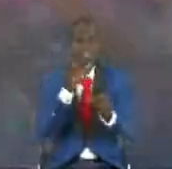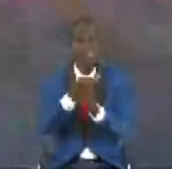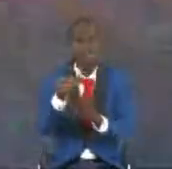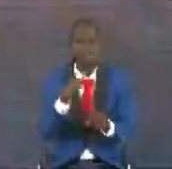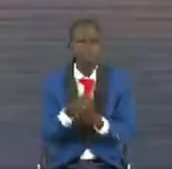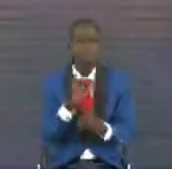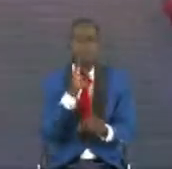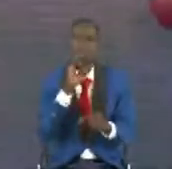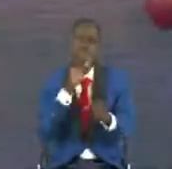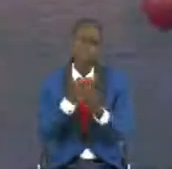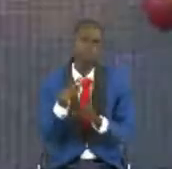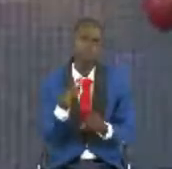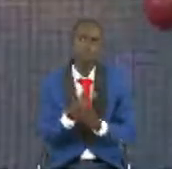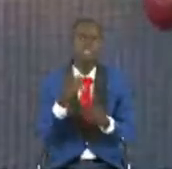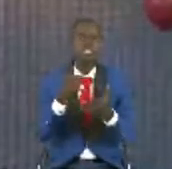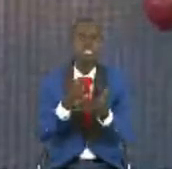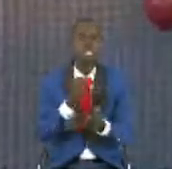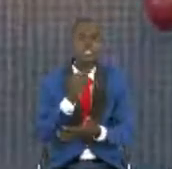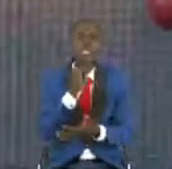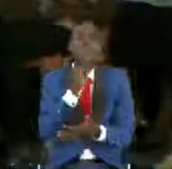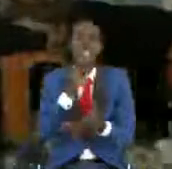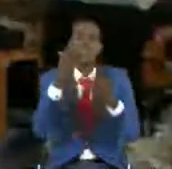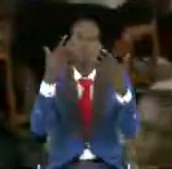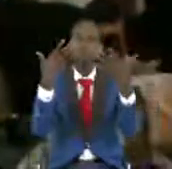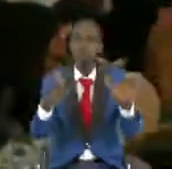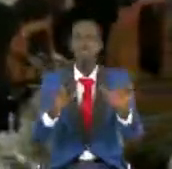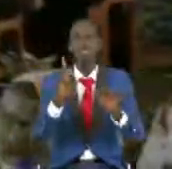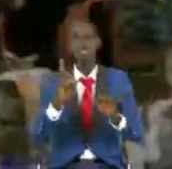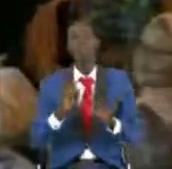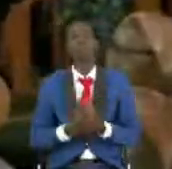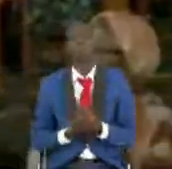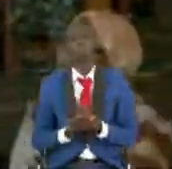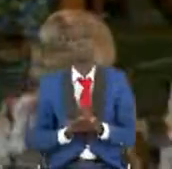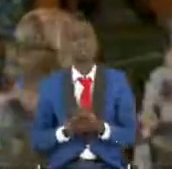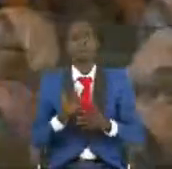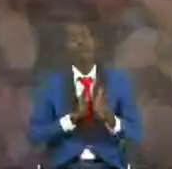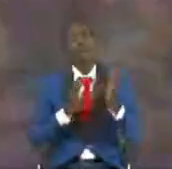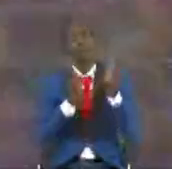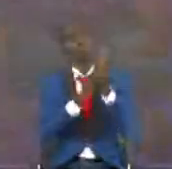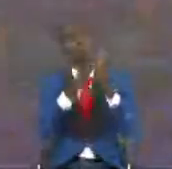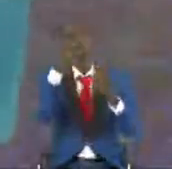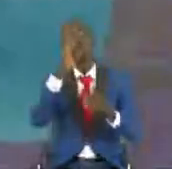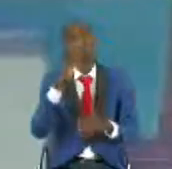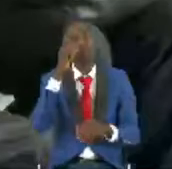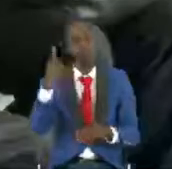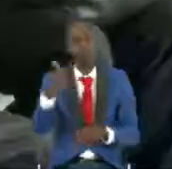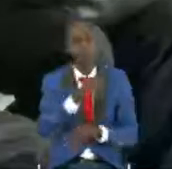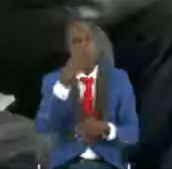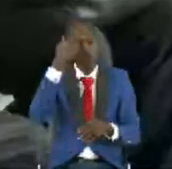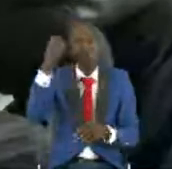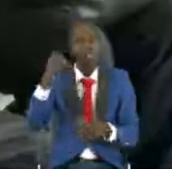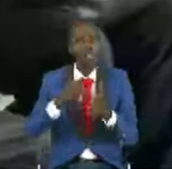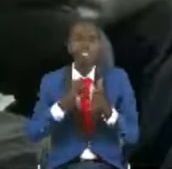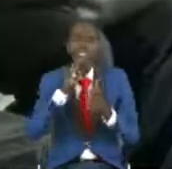assez, t'es accompli, je loue Dieu pour toi ce soir, c'est fait,